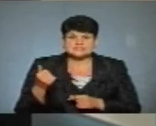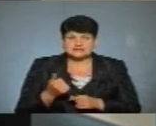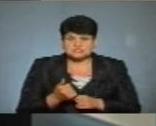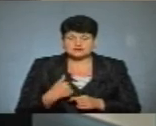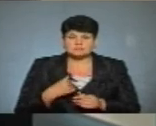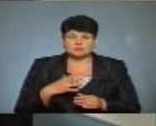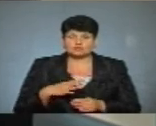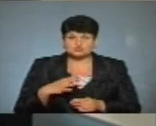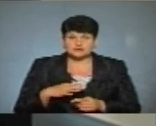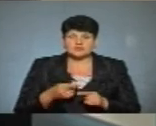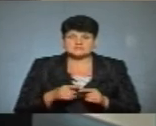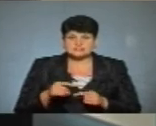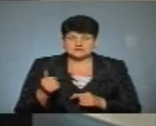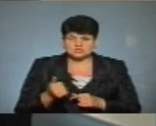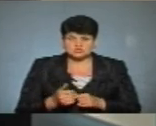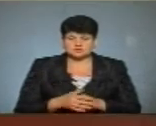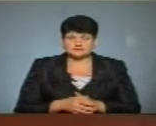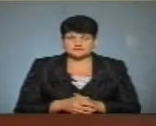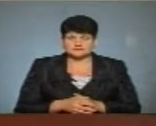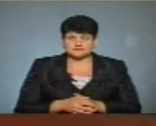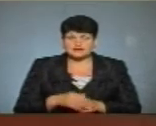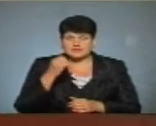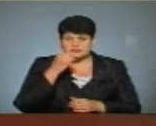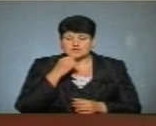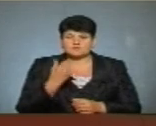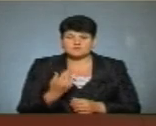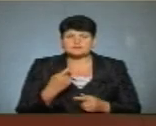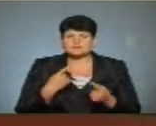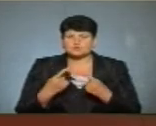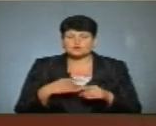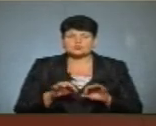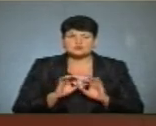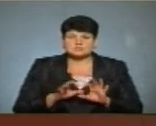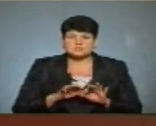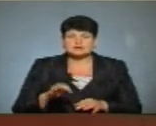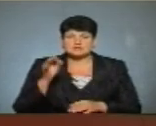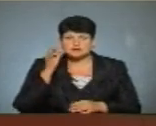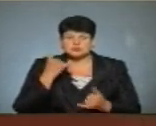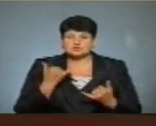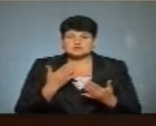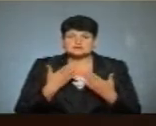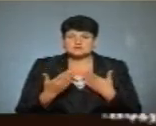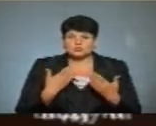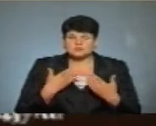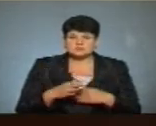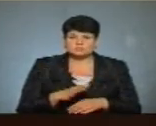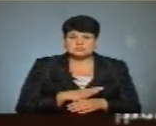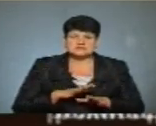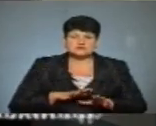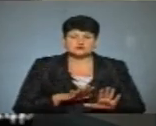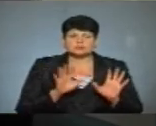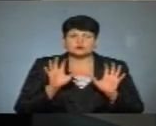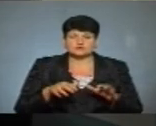ми почекаємо цей тиждень. Дякую вам за розмову та роз'яснення. Нагадаю, що ми сьогодні спілкувалися з заступницею